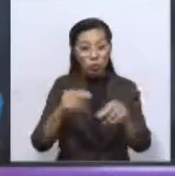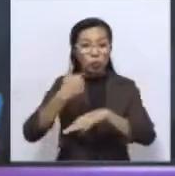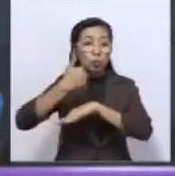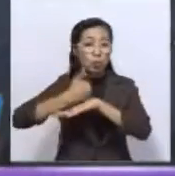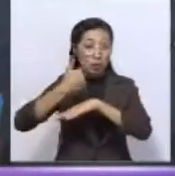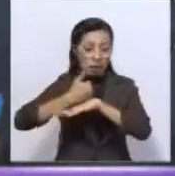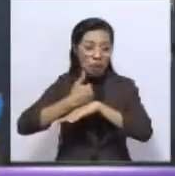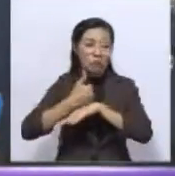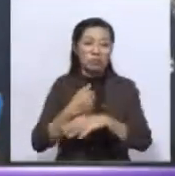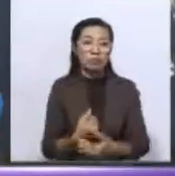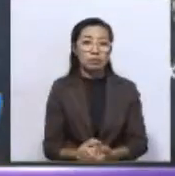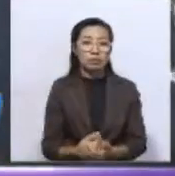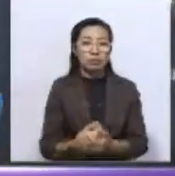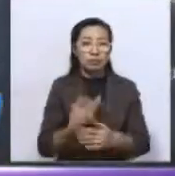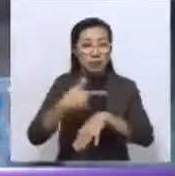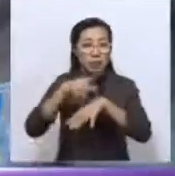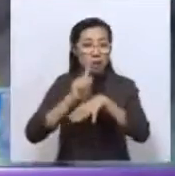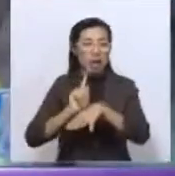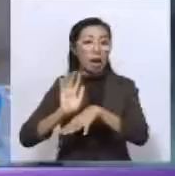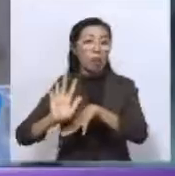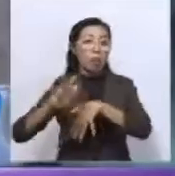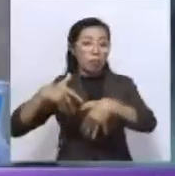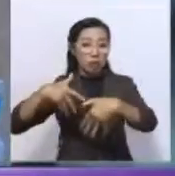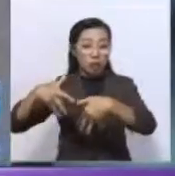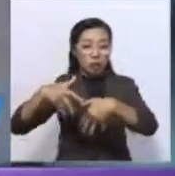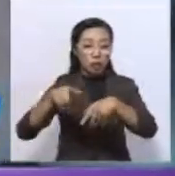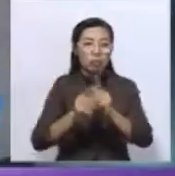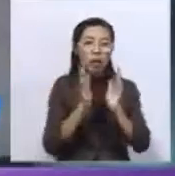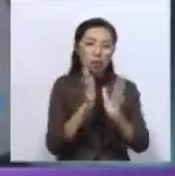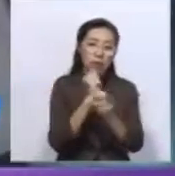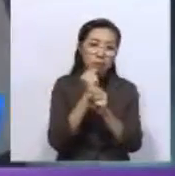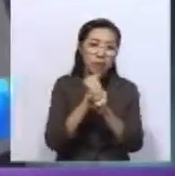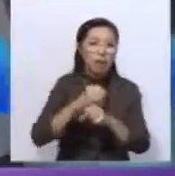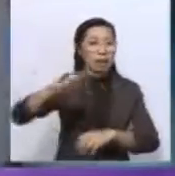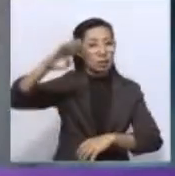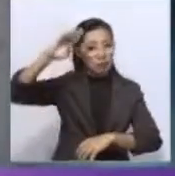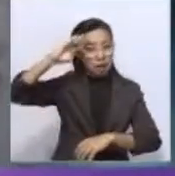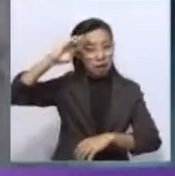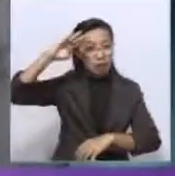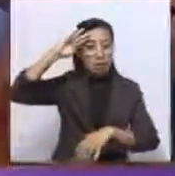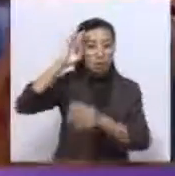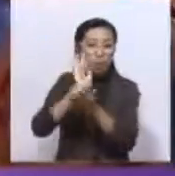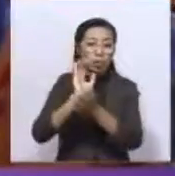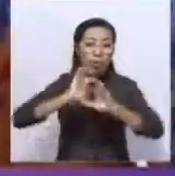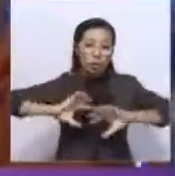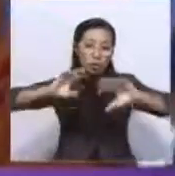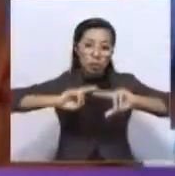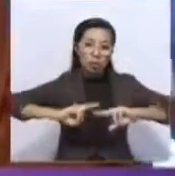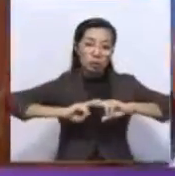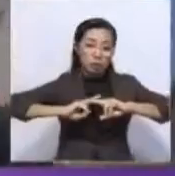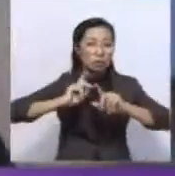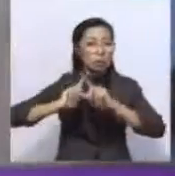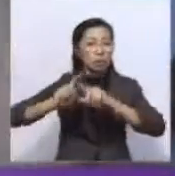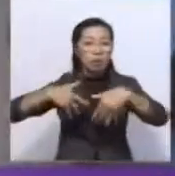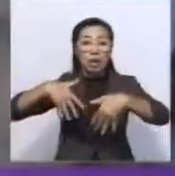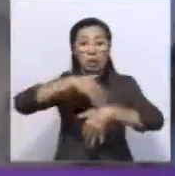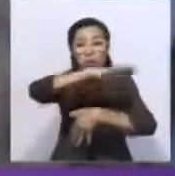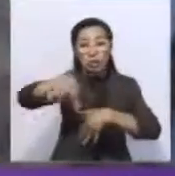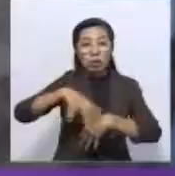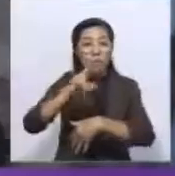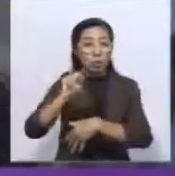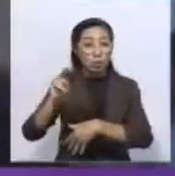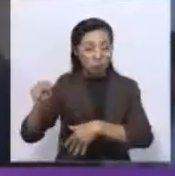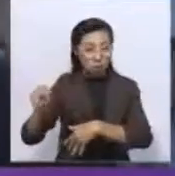การจังหวัดนนทบุรีประธานฝ่ายคารวาสนำข้าราชการทหารตำรวจภาครัฐภาคเอกชนและชาวนนท